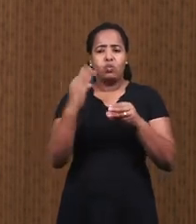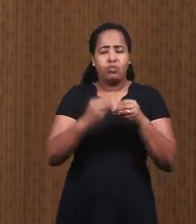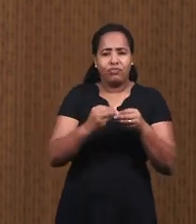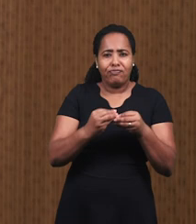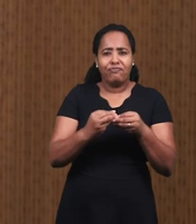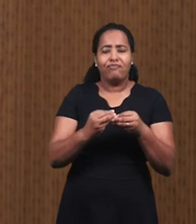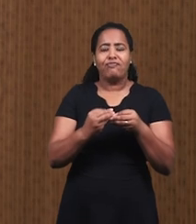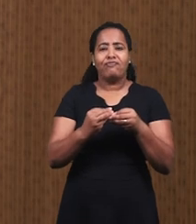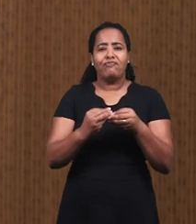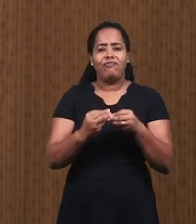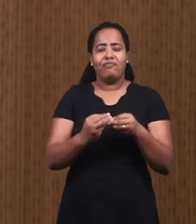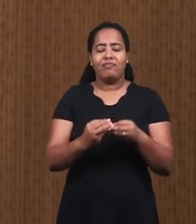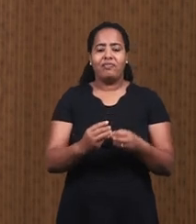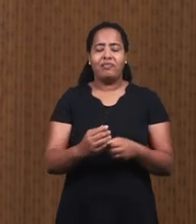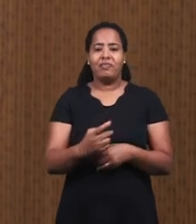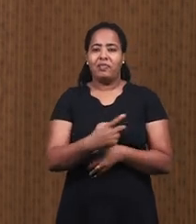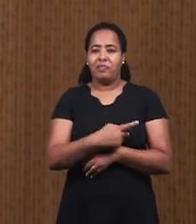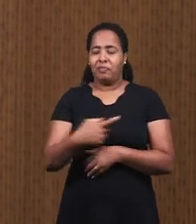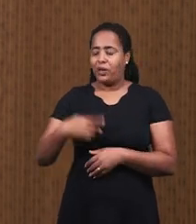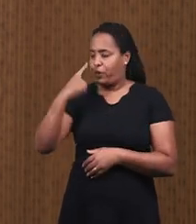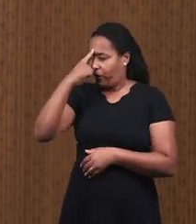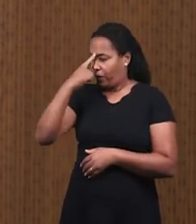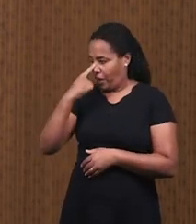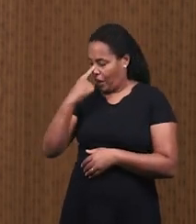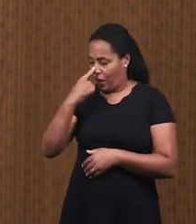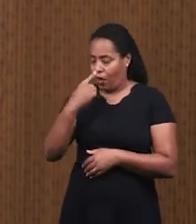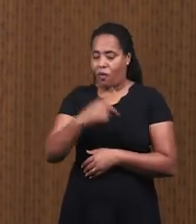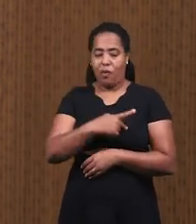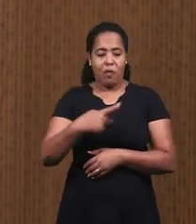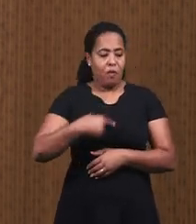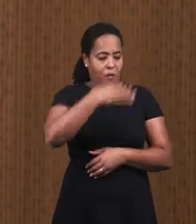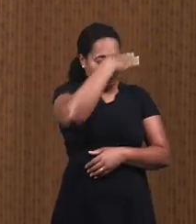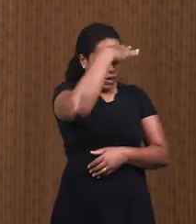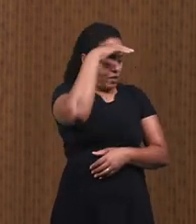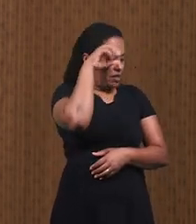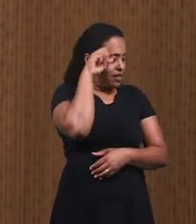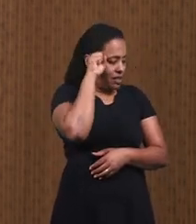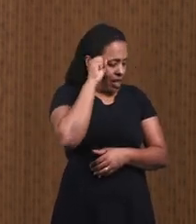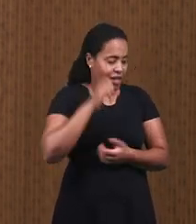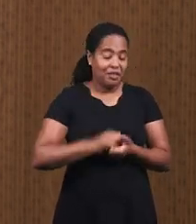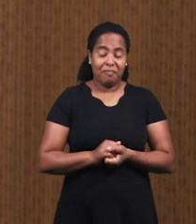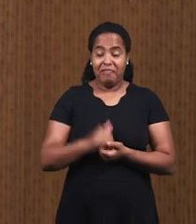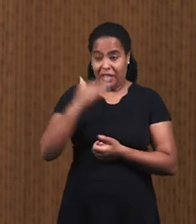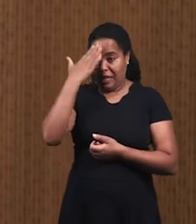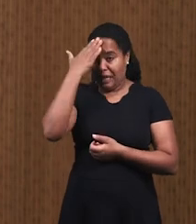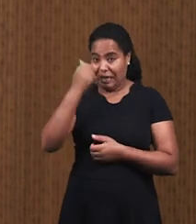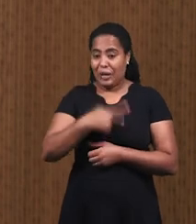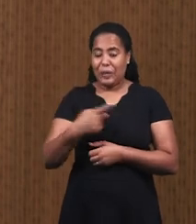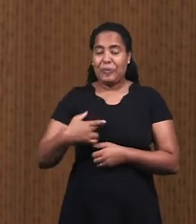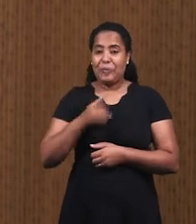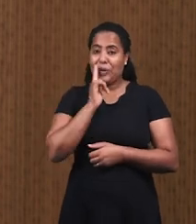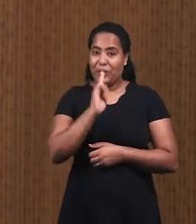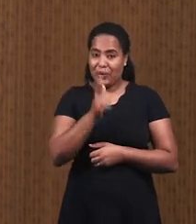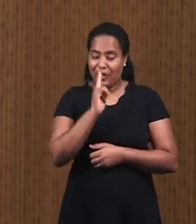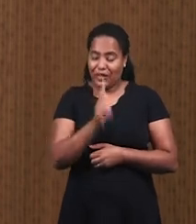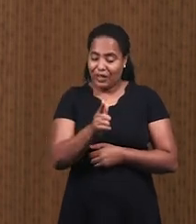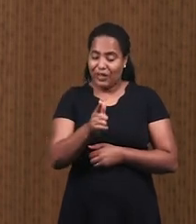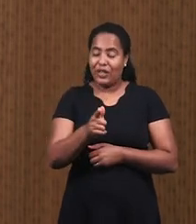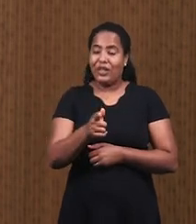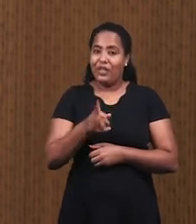se résume en cela. Le pasteur Daniel, le pasteur Sergio, je sais que le pasteur Gedetti va